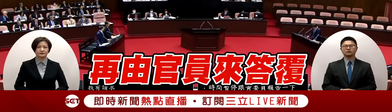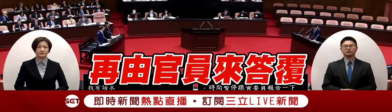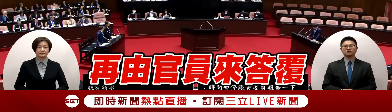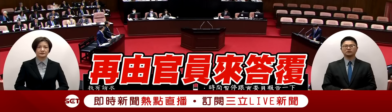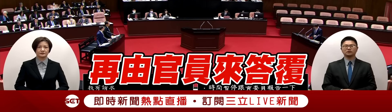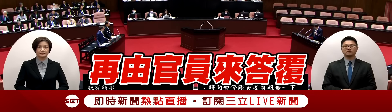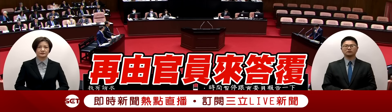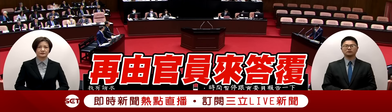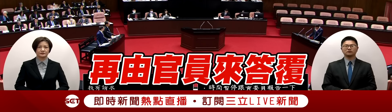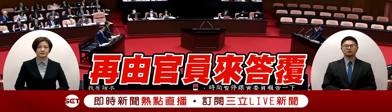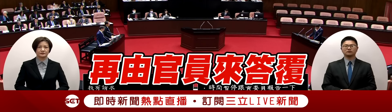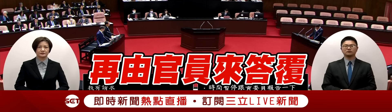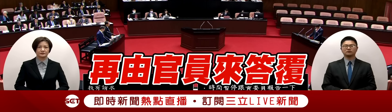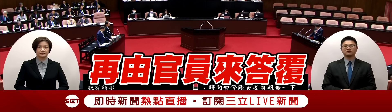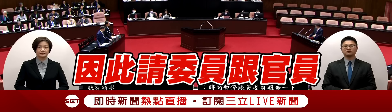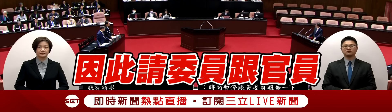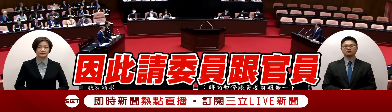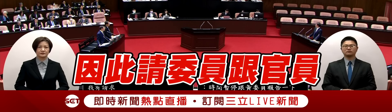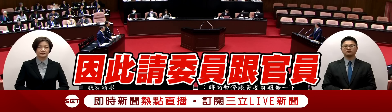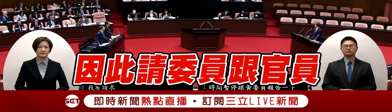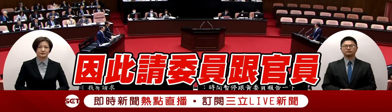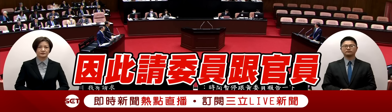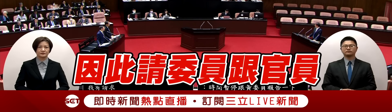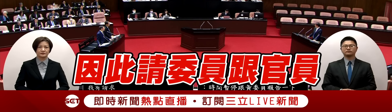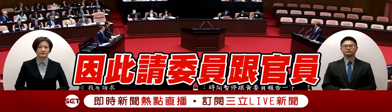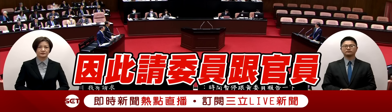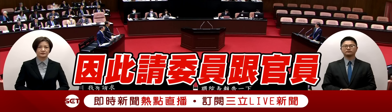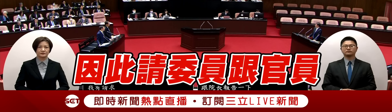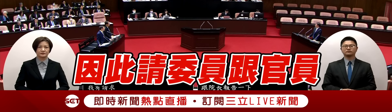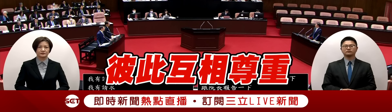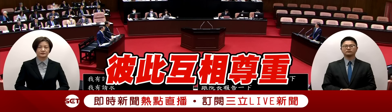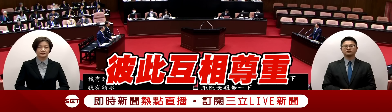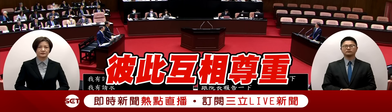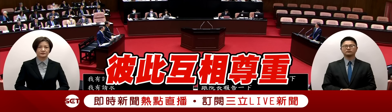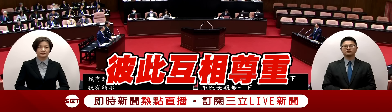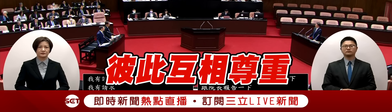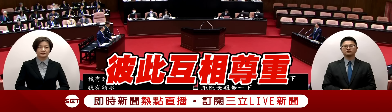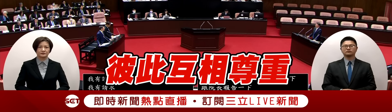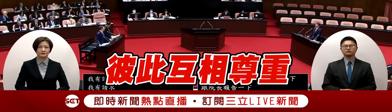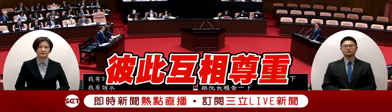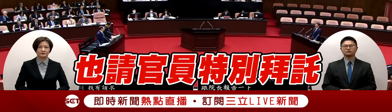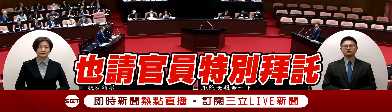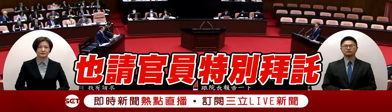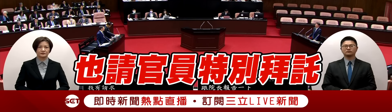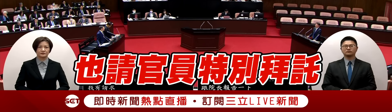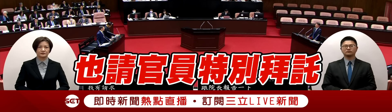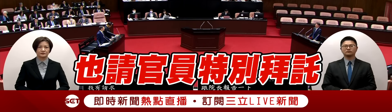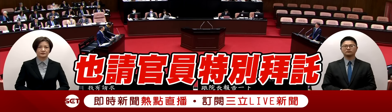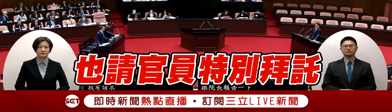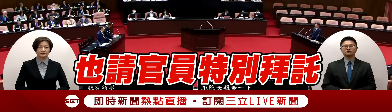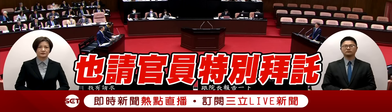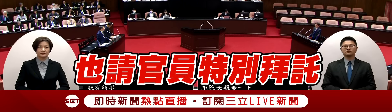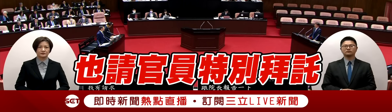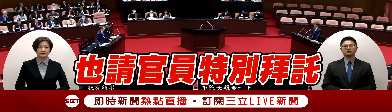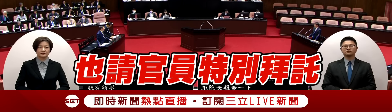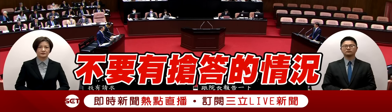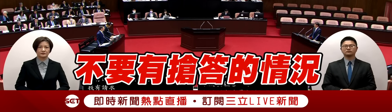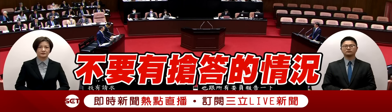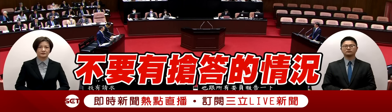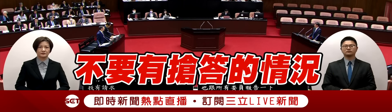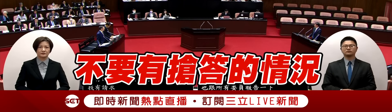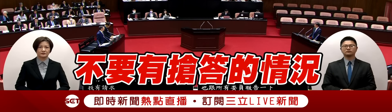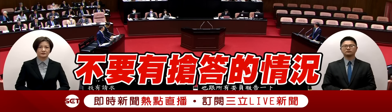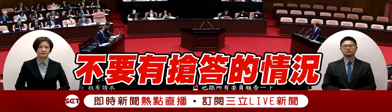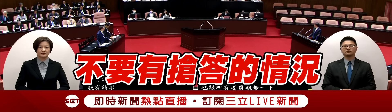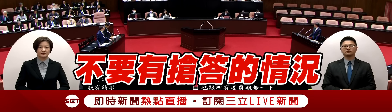再由官员来答复，因此呢，请委员跟官员彼此互相尊重，也请官员特别拜托不